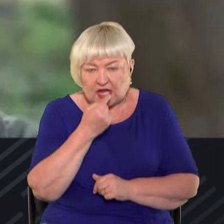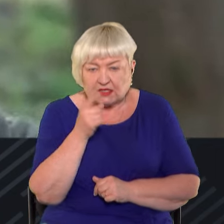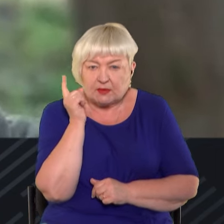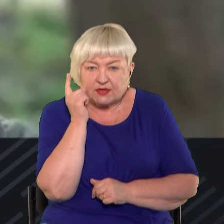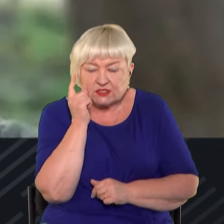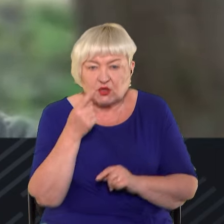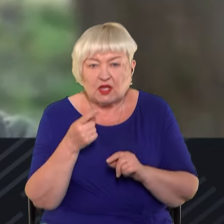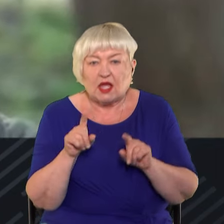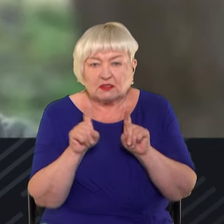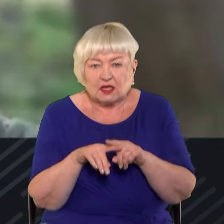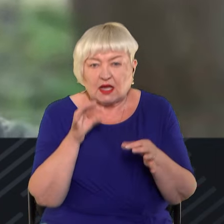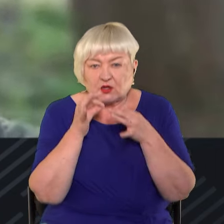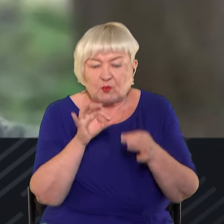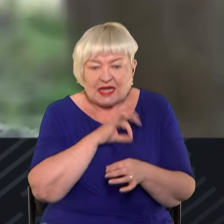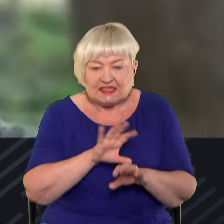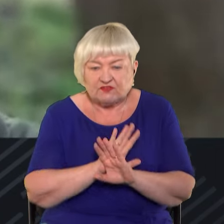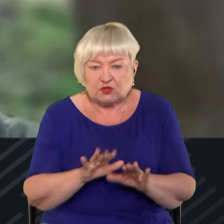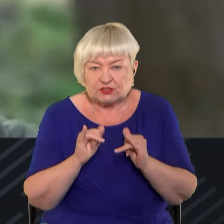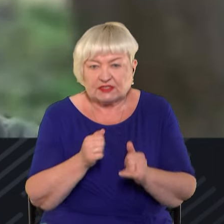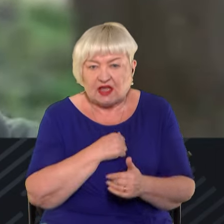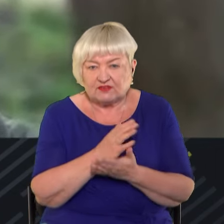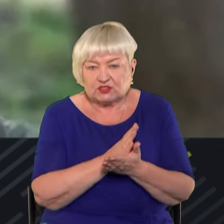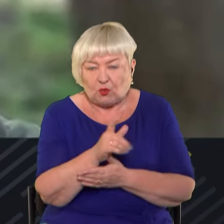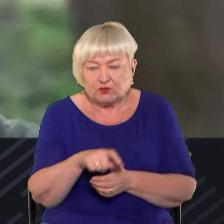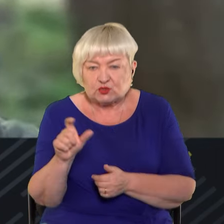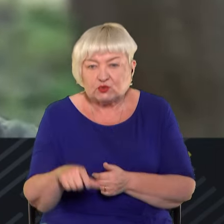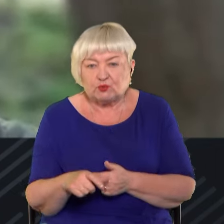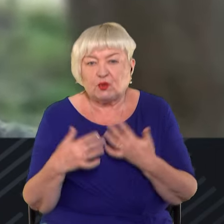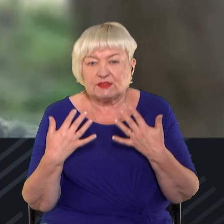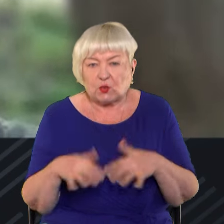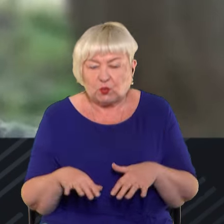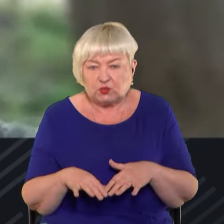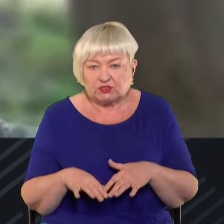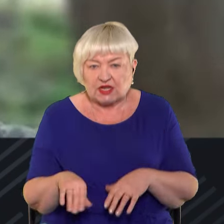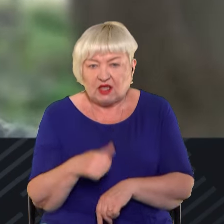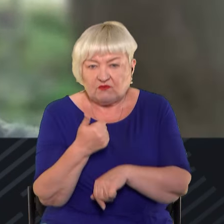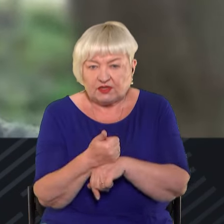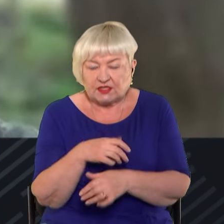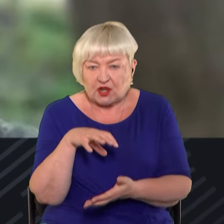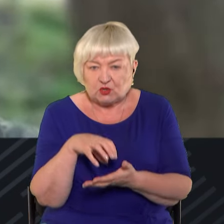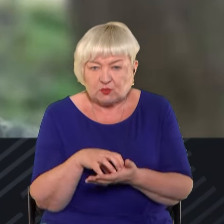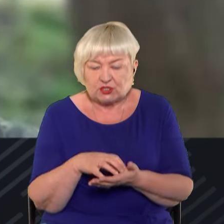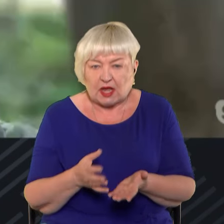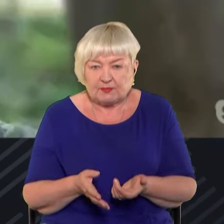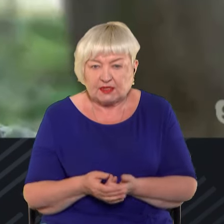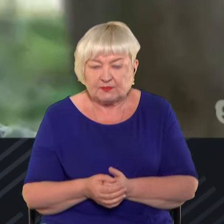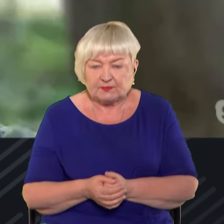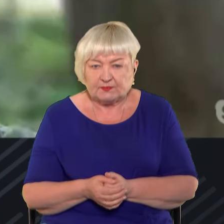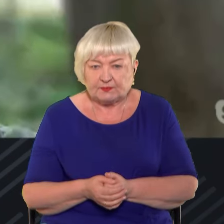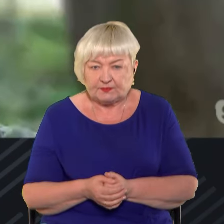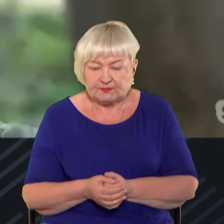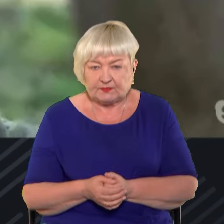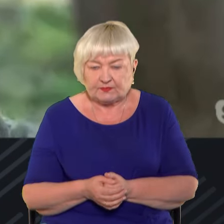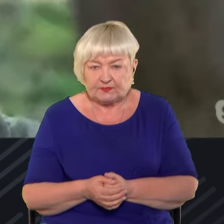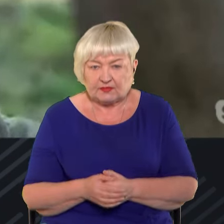рекомендація не використовувати для військовослужбовців, а вона вже в Генеральному штабі, в принципі,